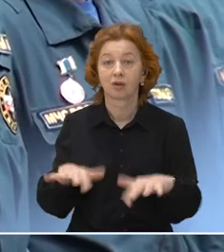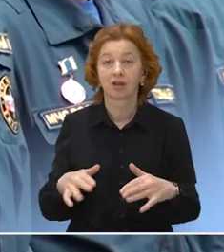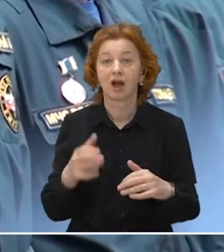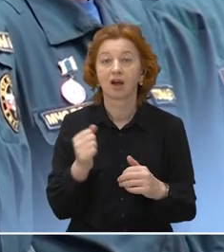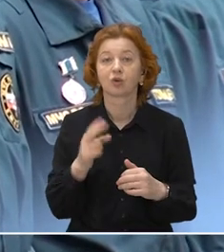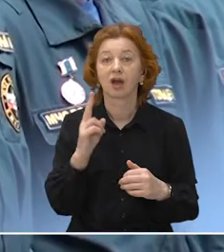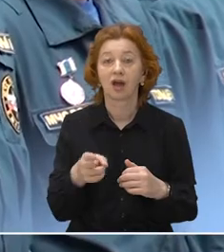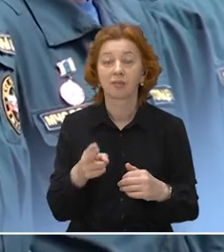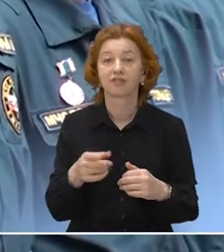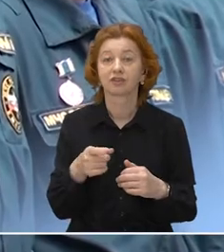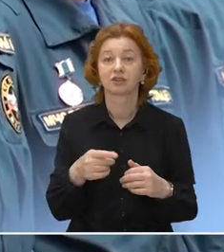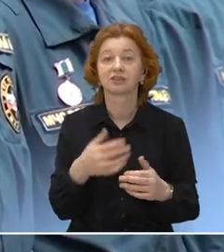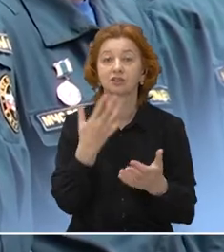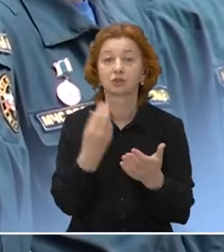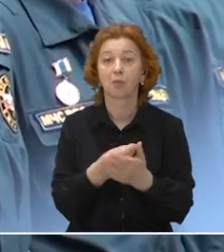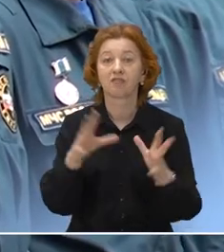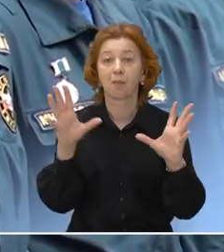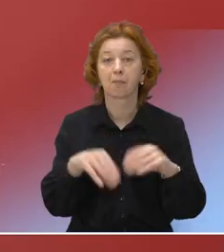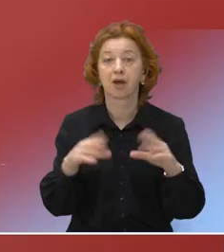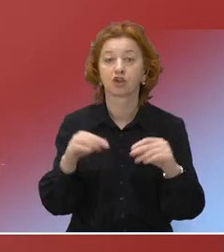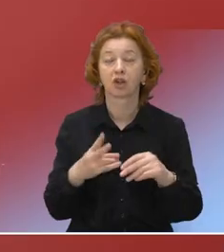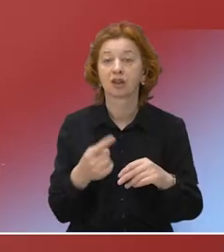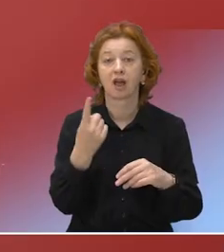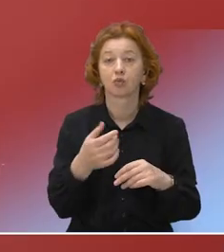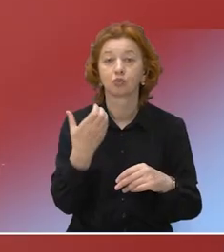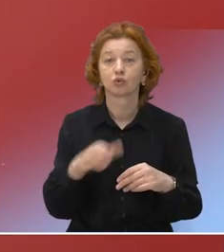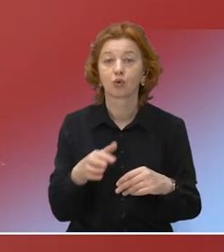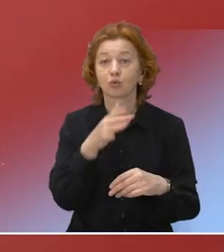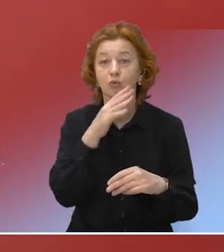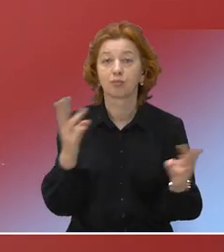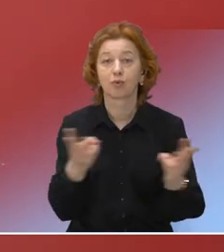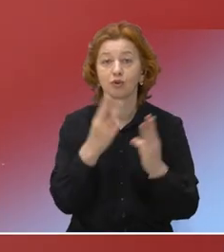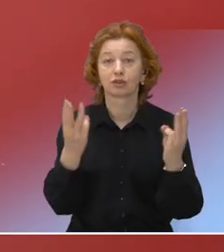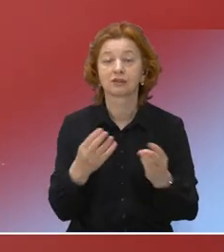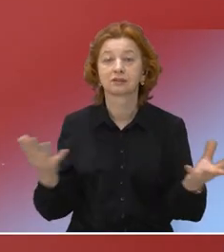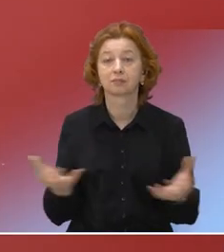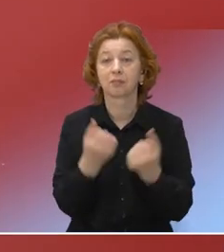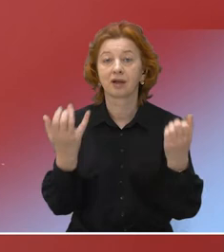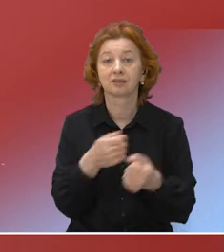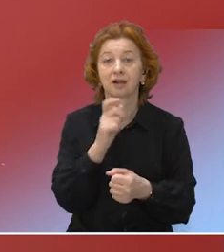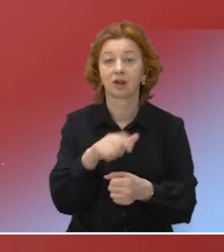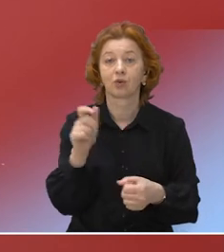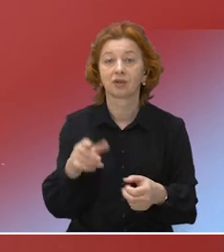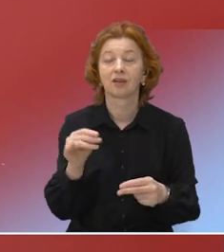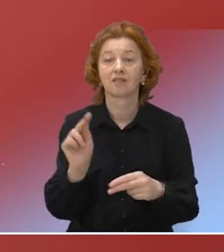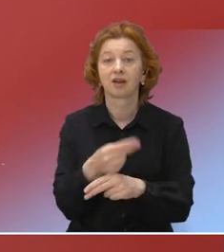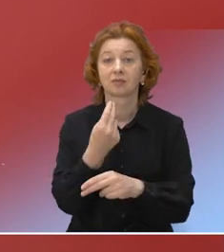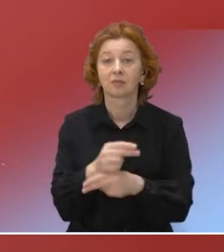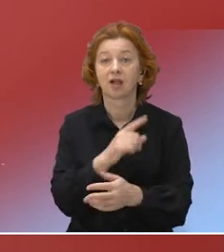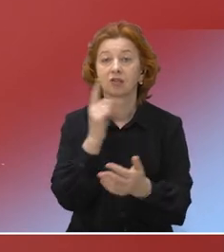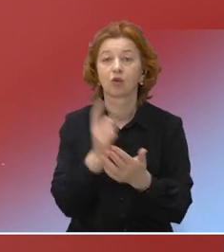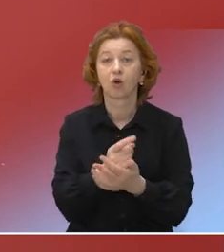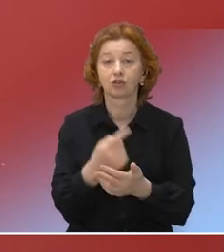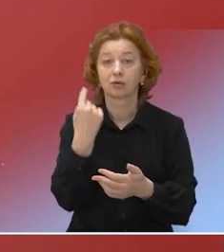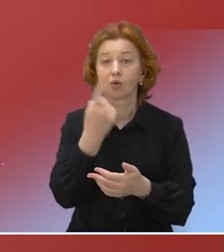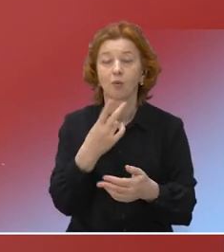Впрочем, Анатолий Карпович собственно потушил не одну сотню пожаров, лично спасал человеческие жизни и воспитал